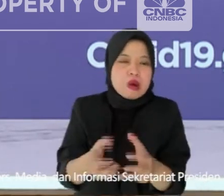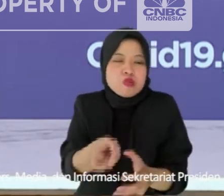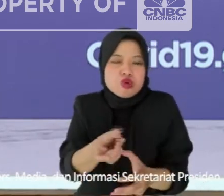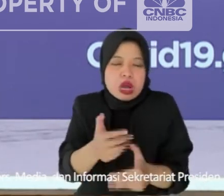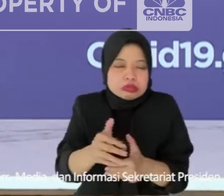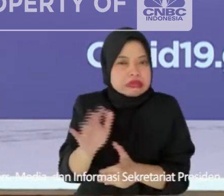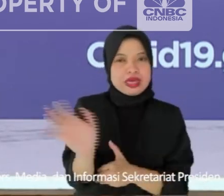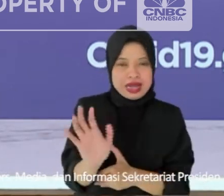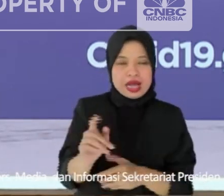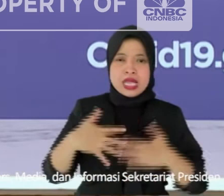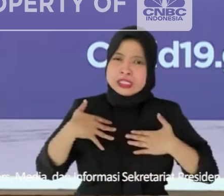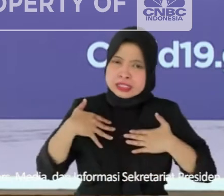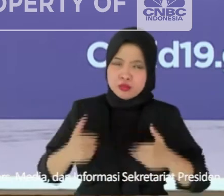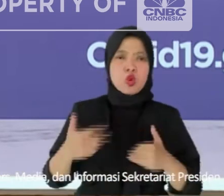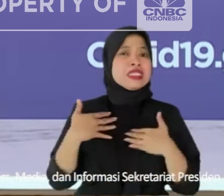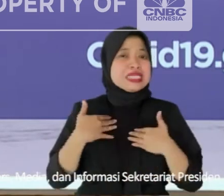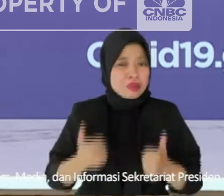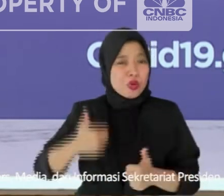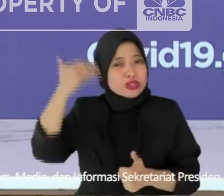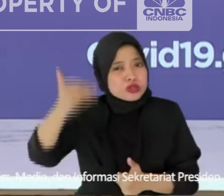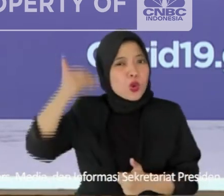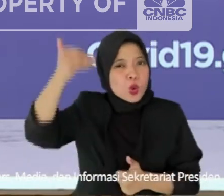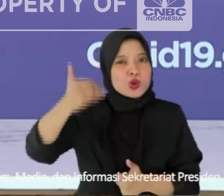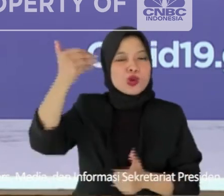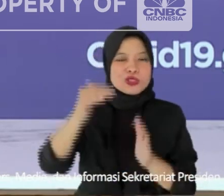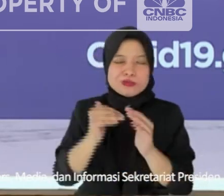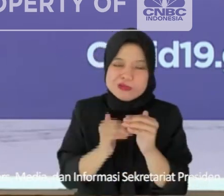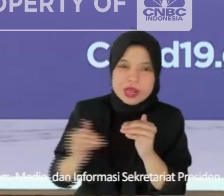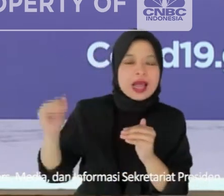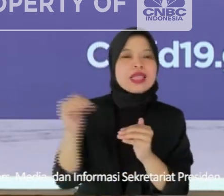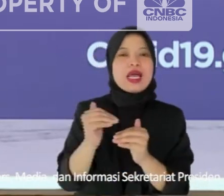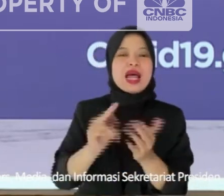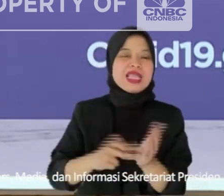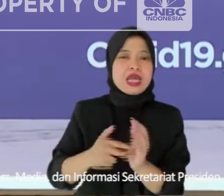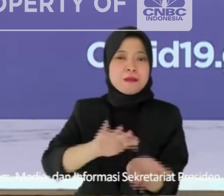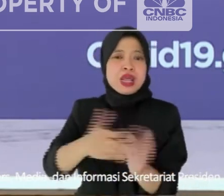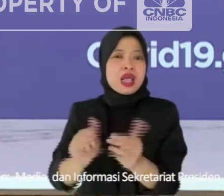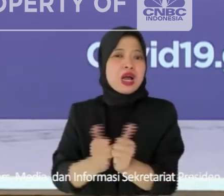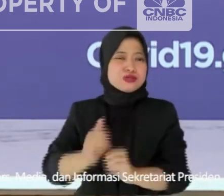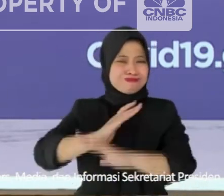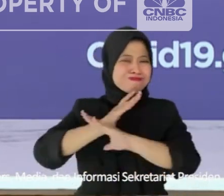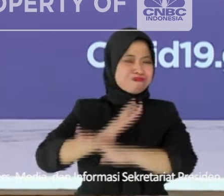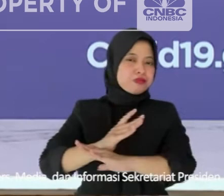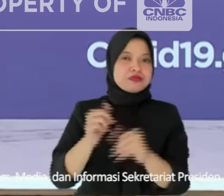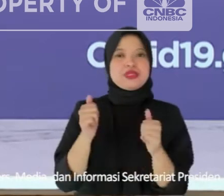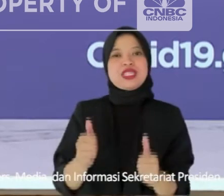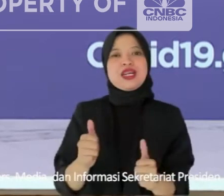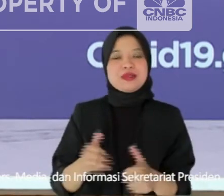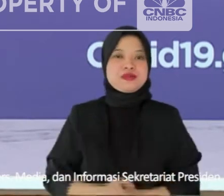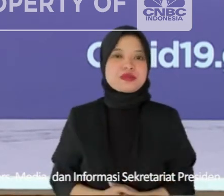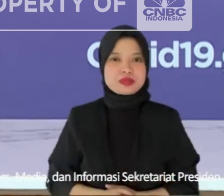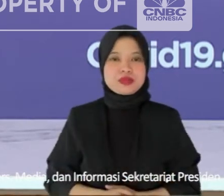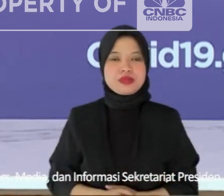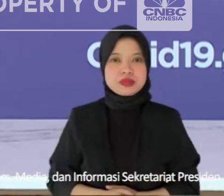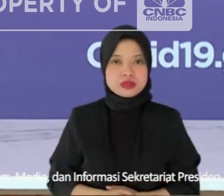kedepannya kesembuhan ini yang harus terus ditingkatkan agar kematian dapat kita tekan semaksimal mungkin di